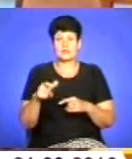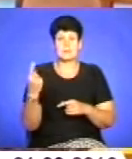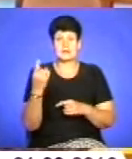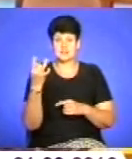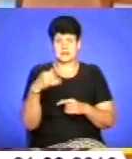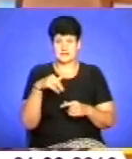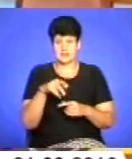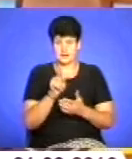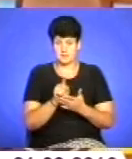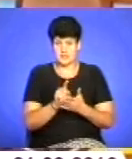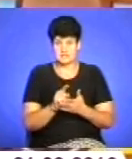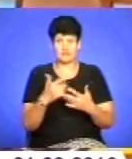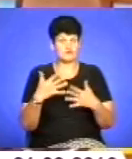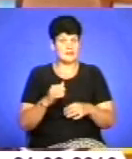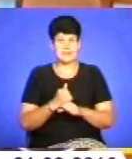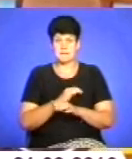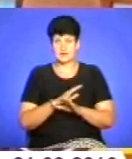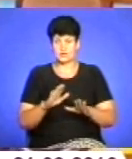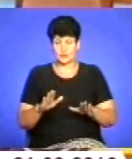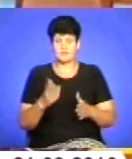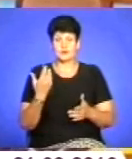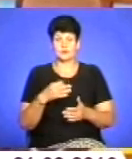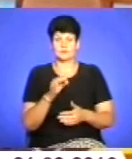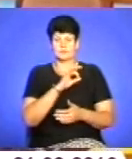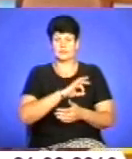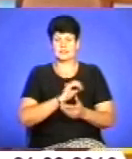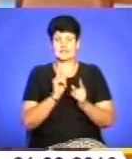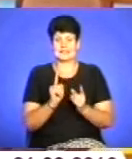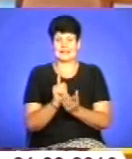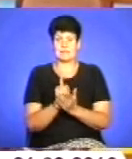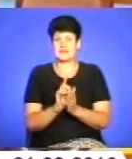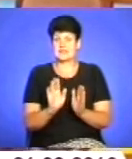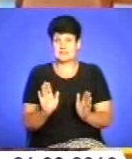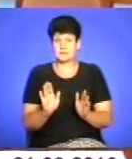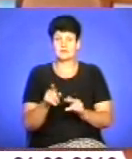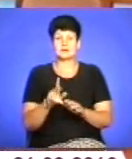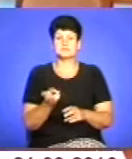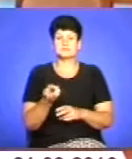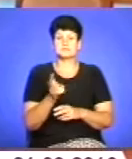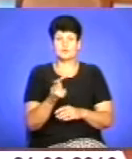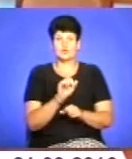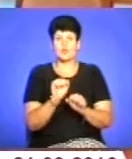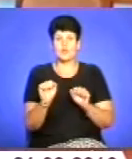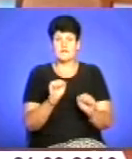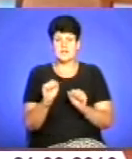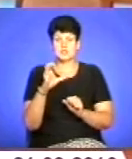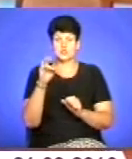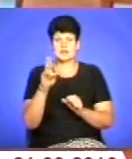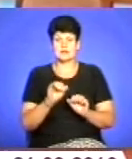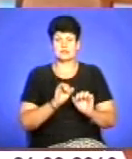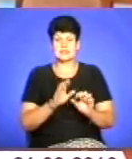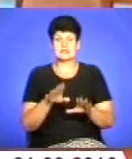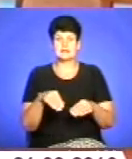пенсію і вже не працює, і якої дохід сьогодні складає тільки пенсію. Вона звертається до управління соціального захисту, і їй,